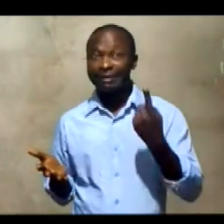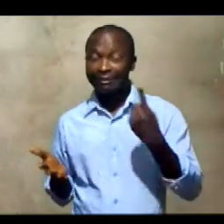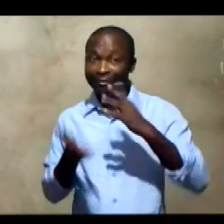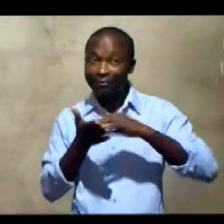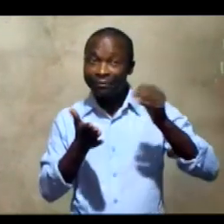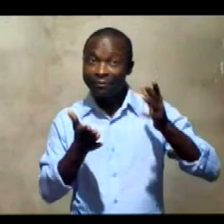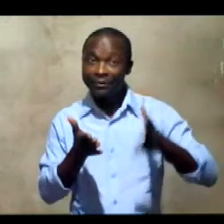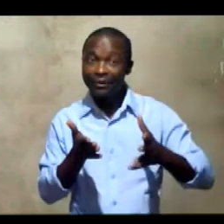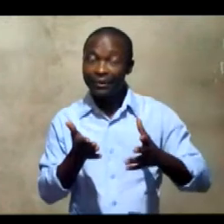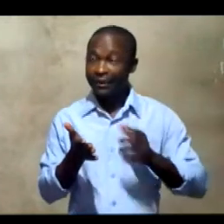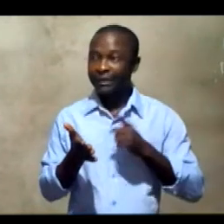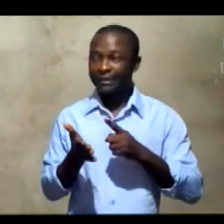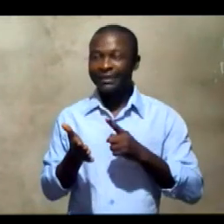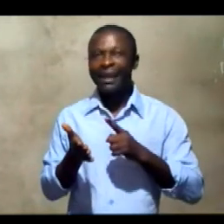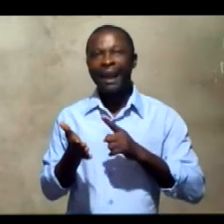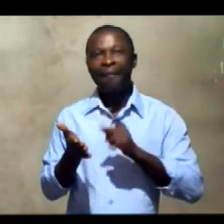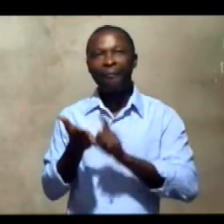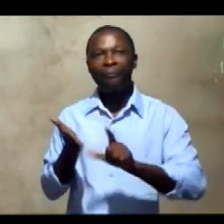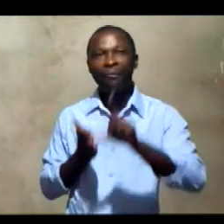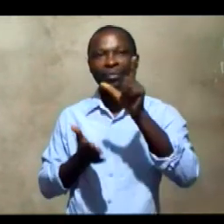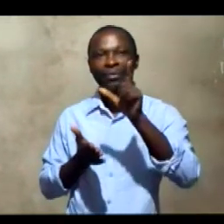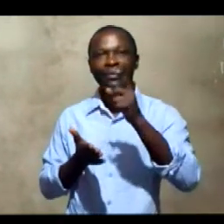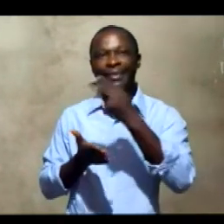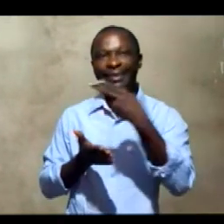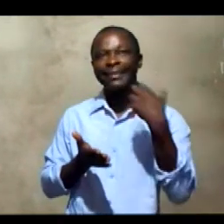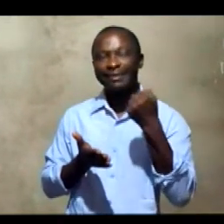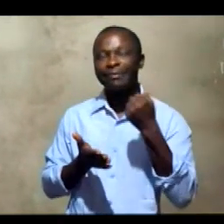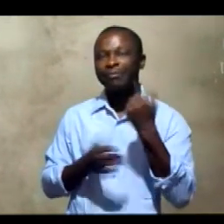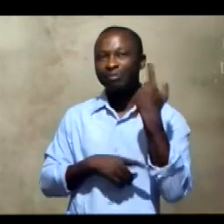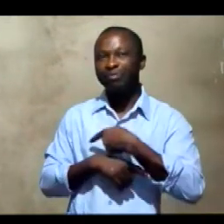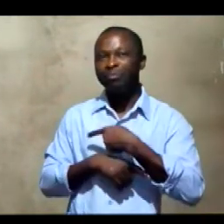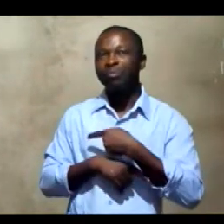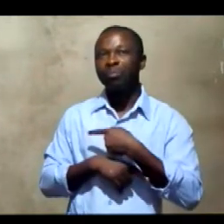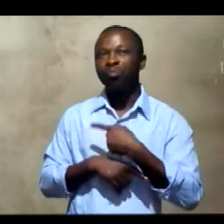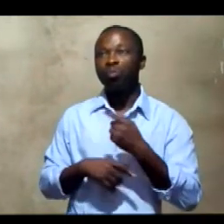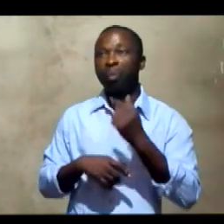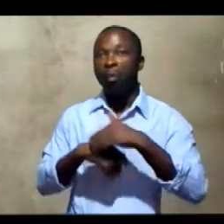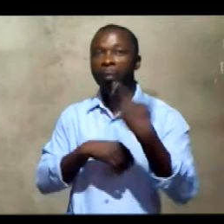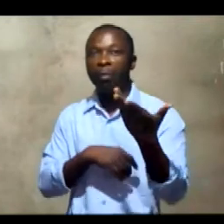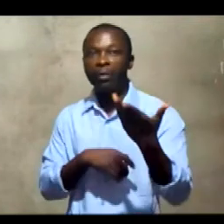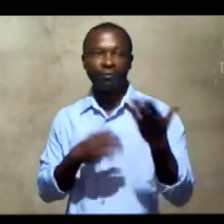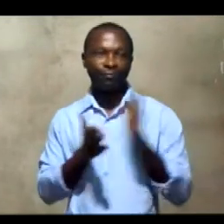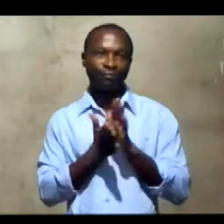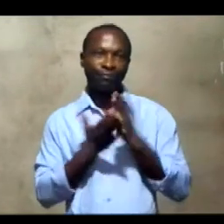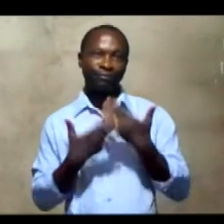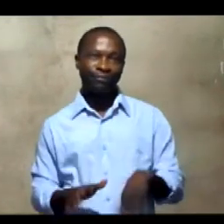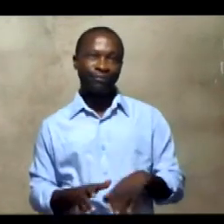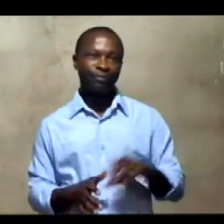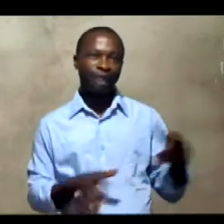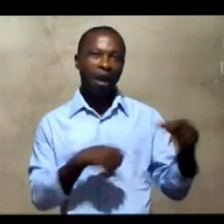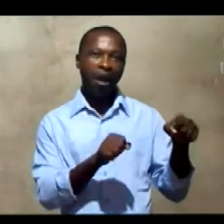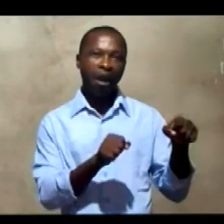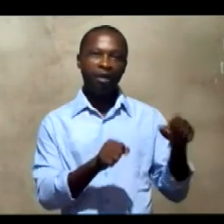ils se trouvaient sur une moto, ils ont été percutés de plein fouet par un gros engin. Le récit est fait avec Jacques Molon et Gladys